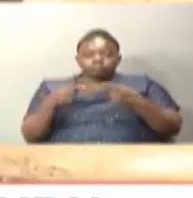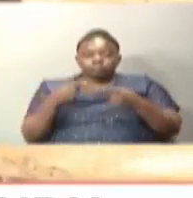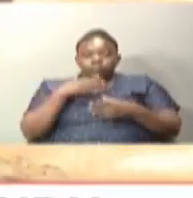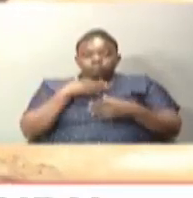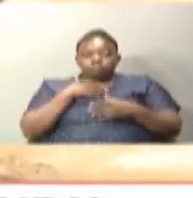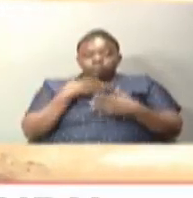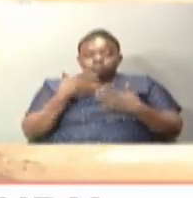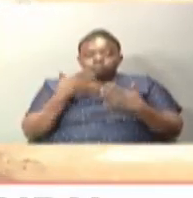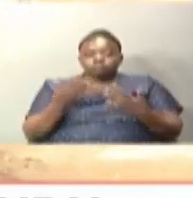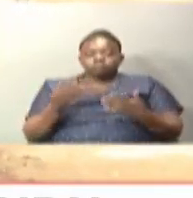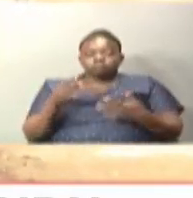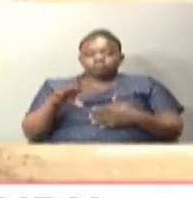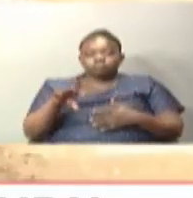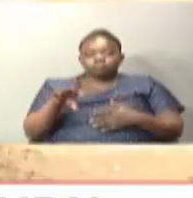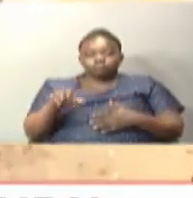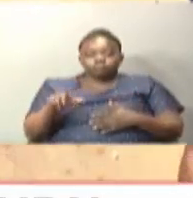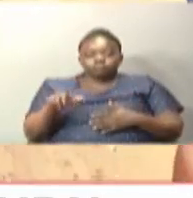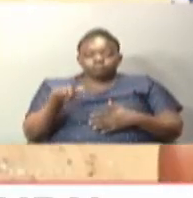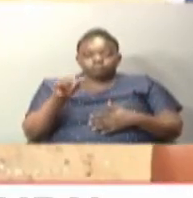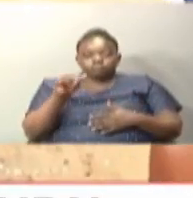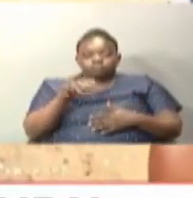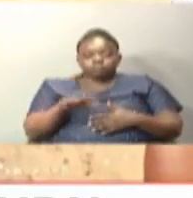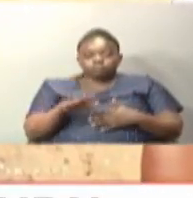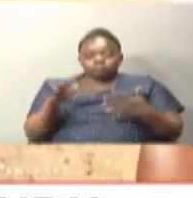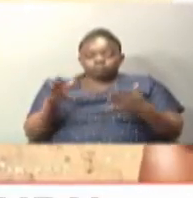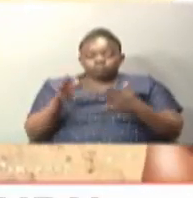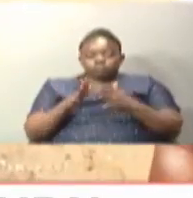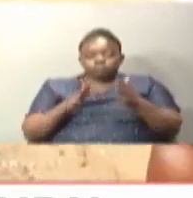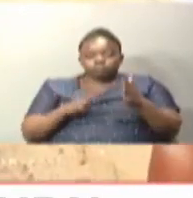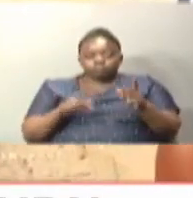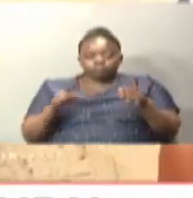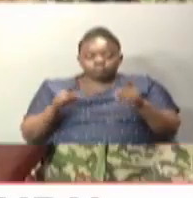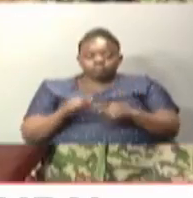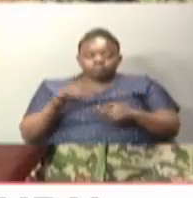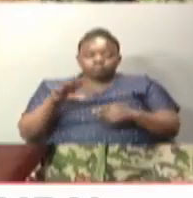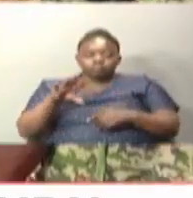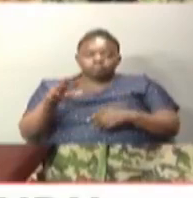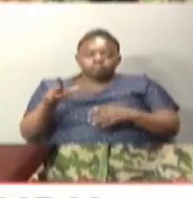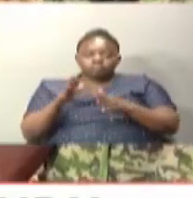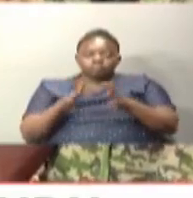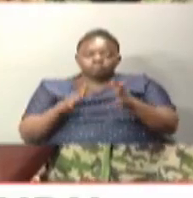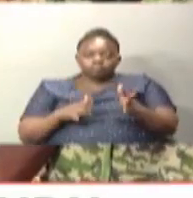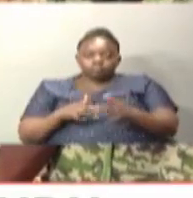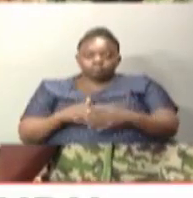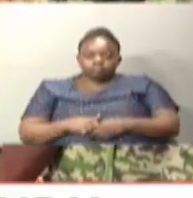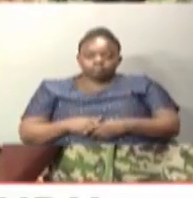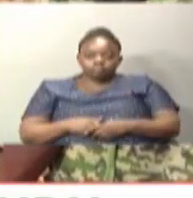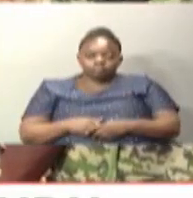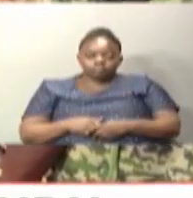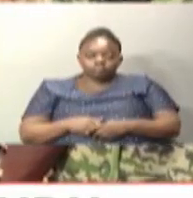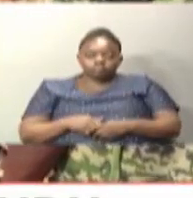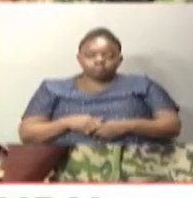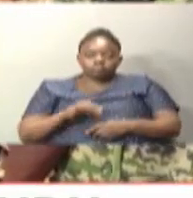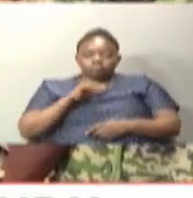Twagala tubeere mu tawuni eno nga tuli bayonjo nga ne tawuni nnyonjo.